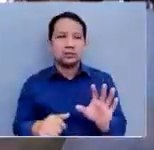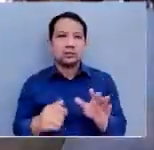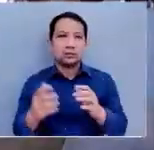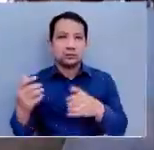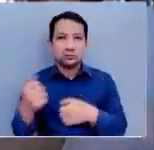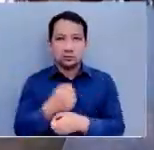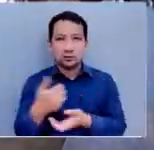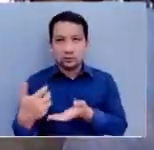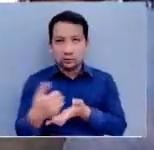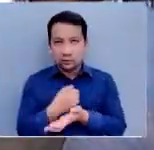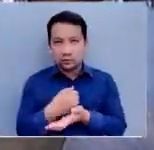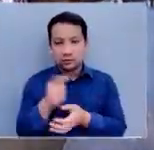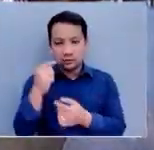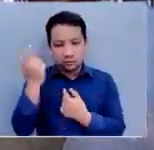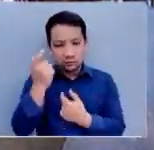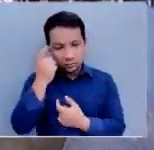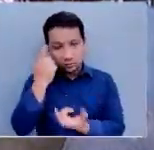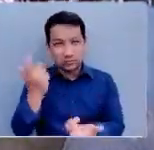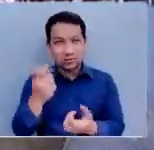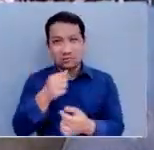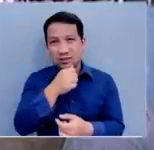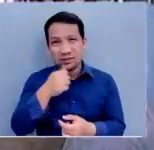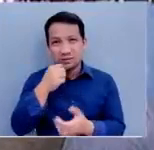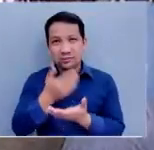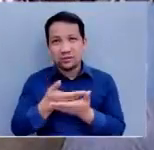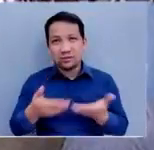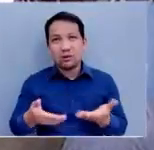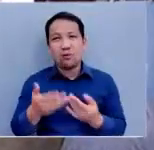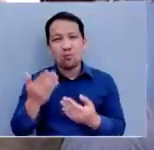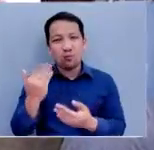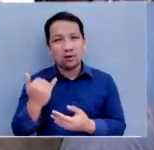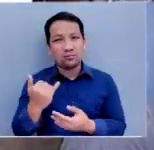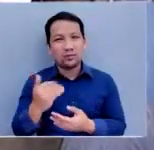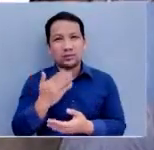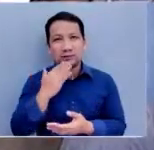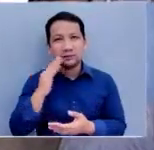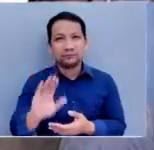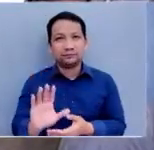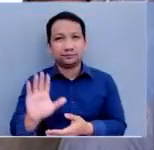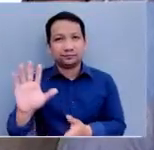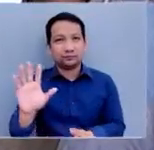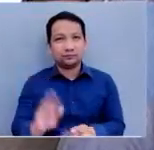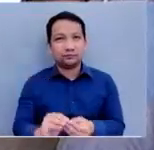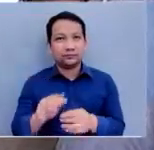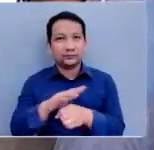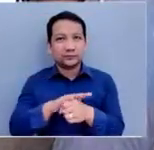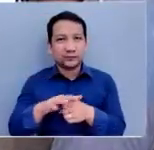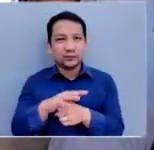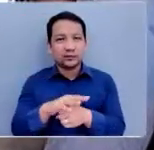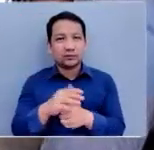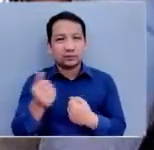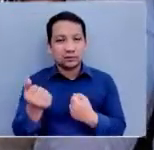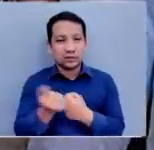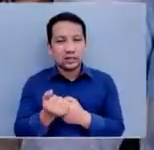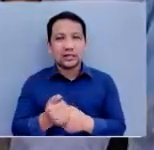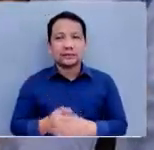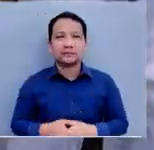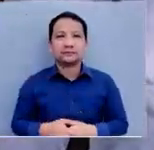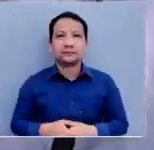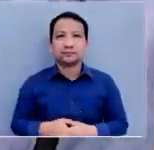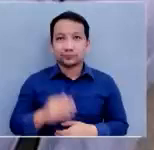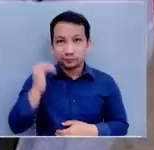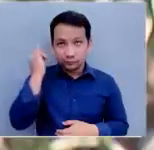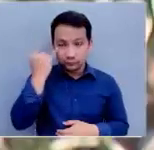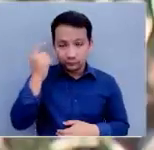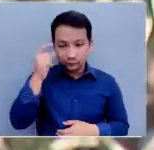ng mag-angkat ang pamahalaan ng mga agricultural products dahil nakakasama lang ito sa lokal na industriya. Just gusto